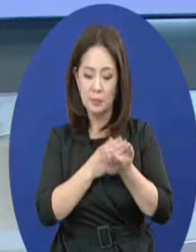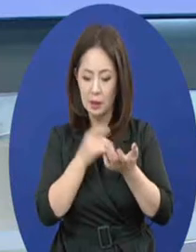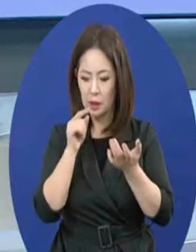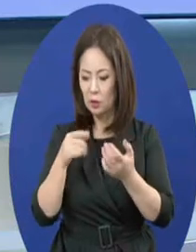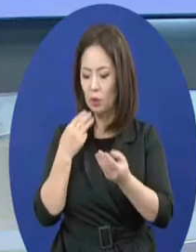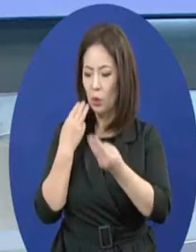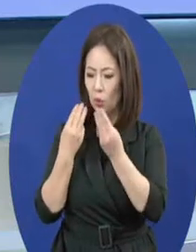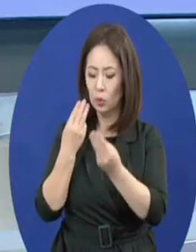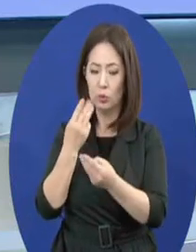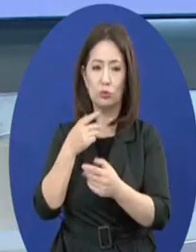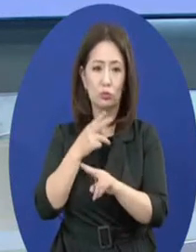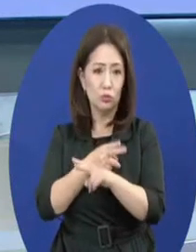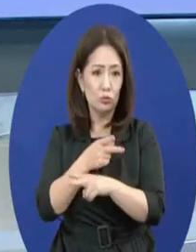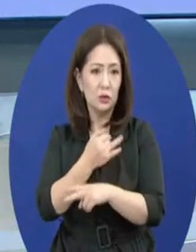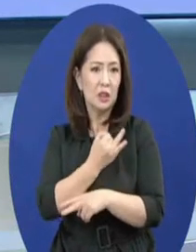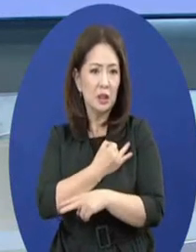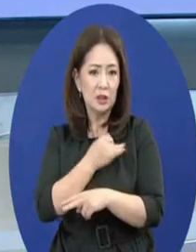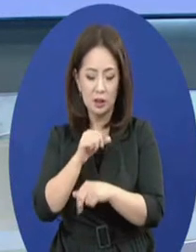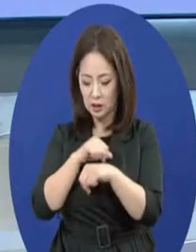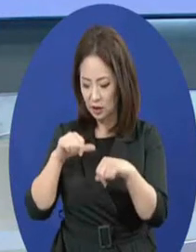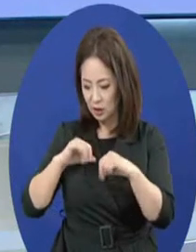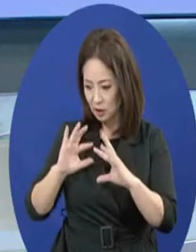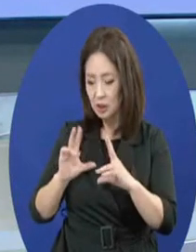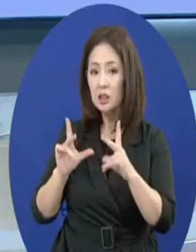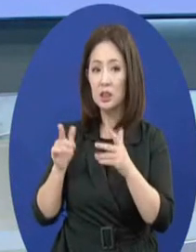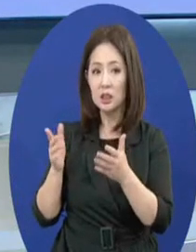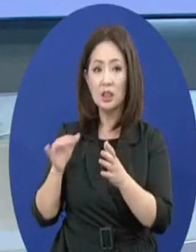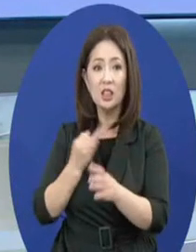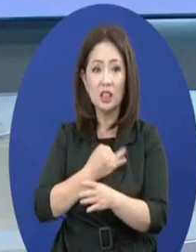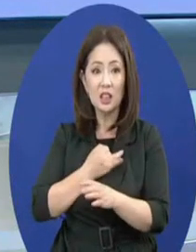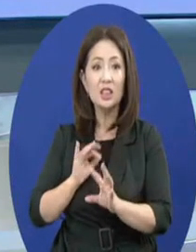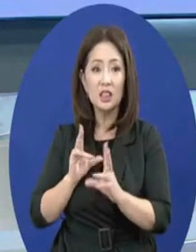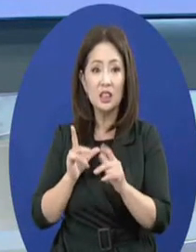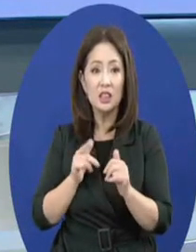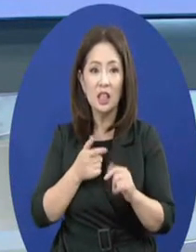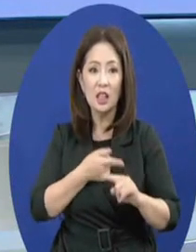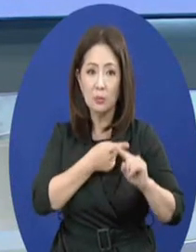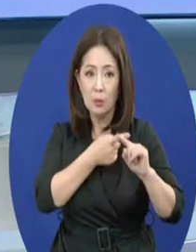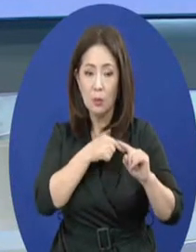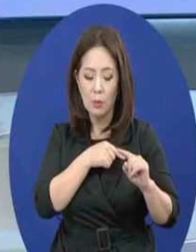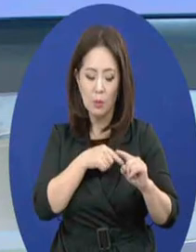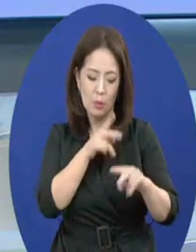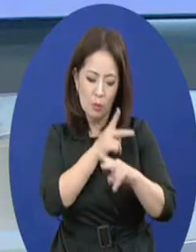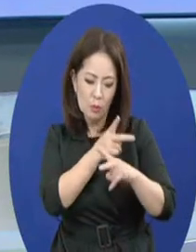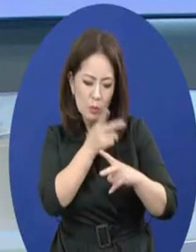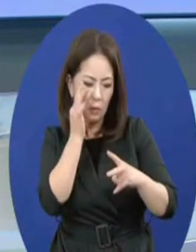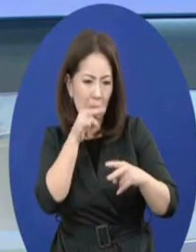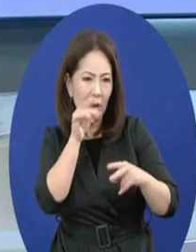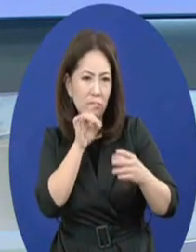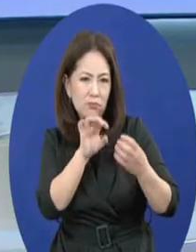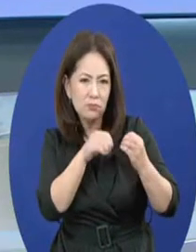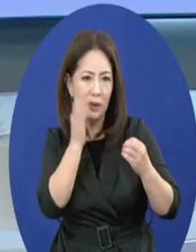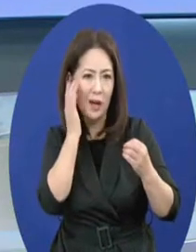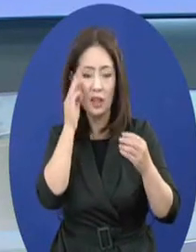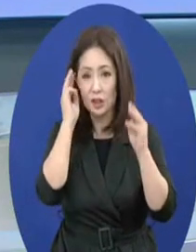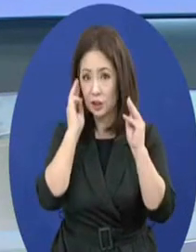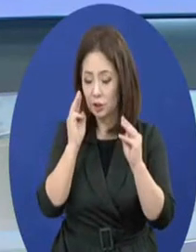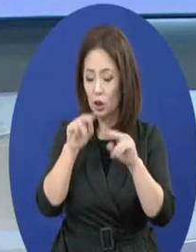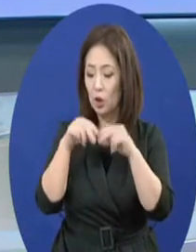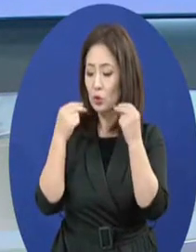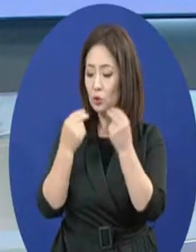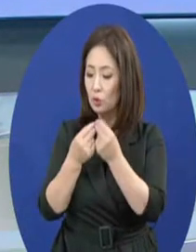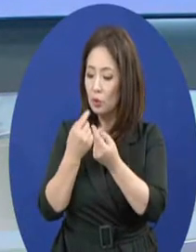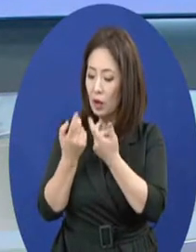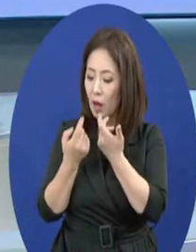иргэдийн итгэлийг сэргээх юм. Шудрах хараат бус шүүх прокурор хуулийн шинжилгээ хэрэгжүүлэх арга шийдлийг ярилцсан байна. Чуулганаас зөвлөмж